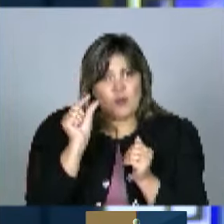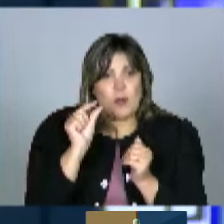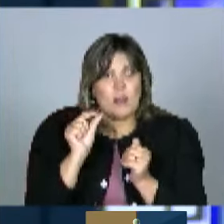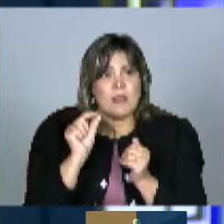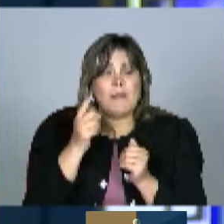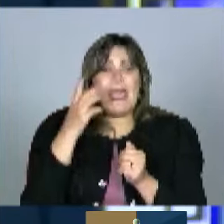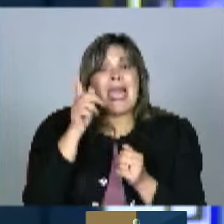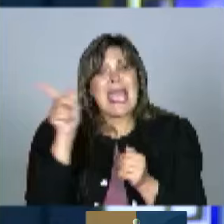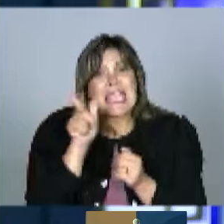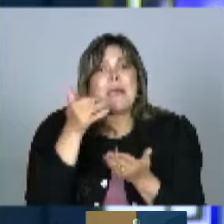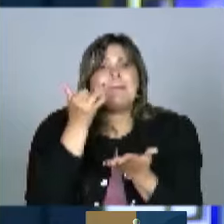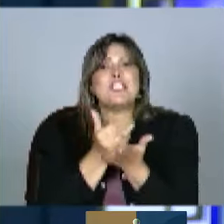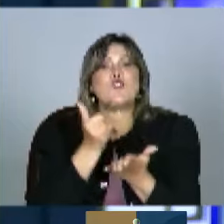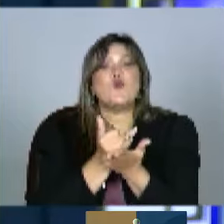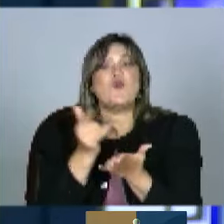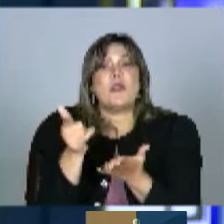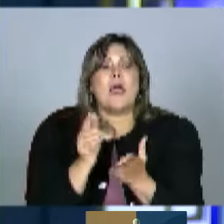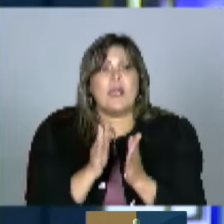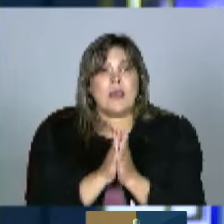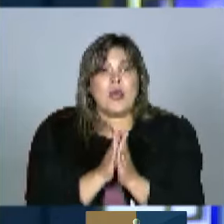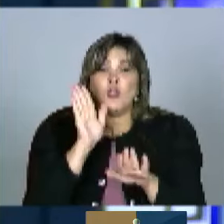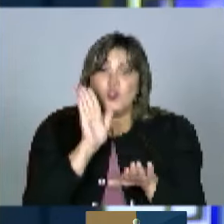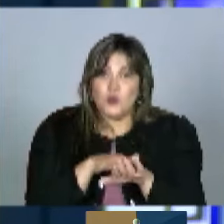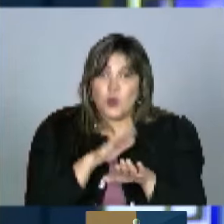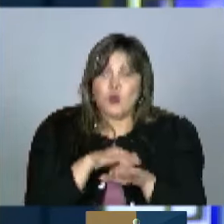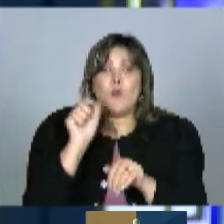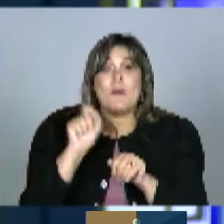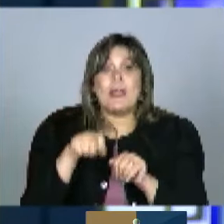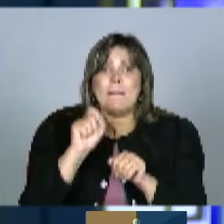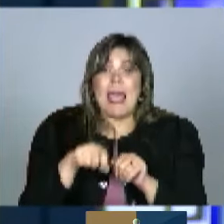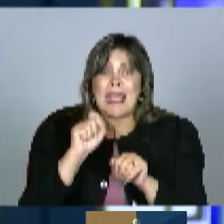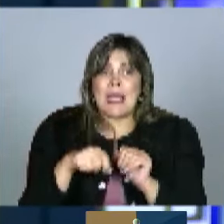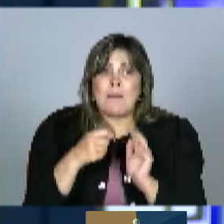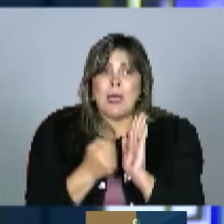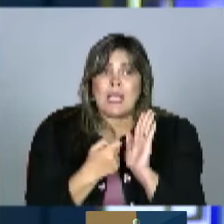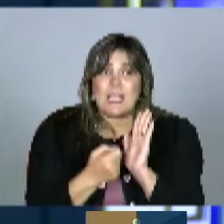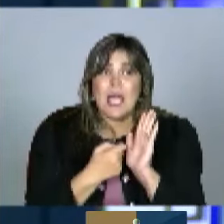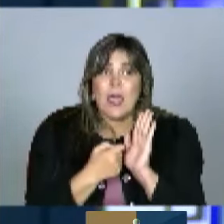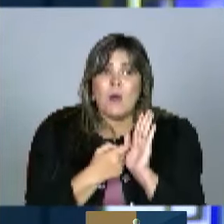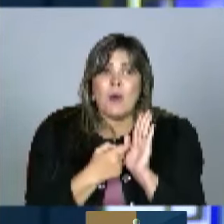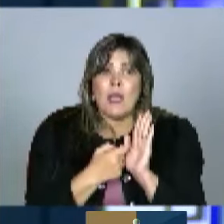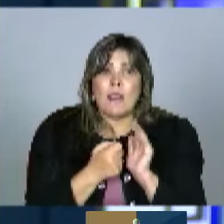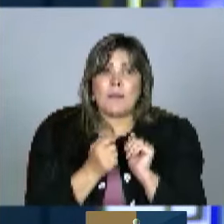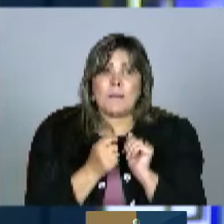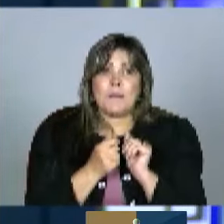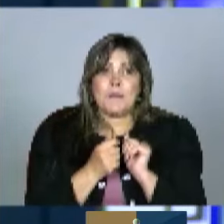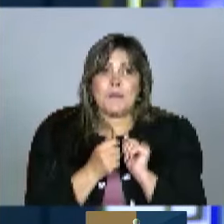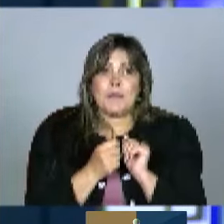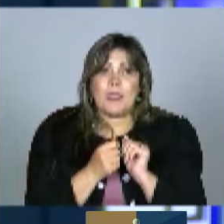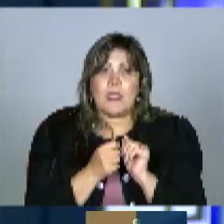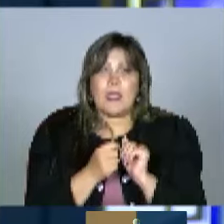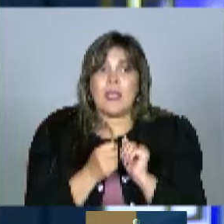ا هي تطلب من المحكمه ترفع دعوه بالزامه طبق الماده 20 من قانون الاثبات بالزامه